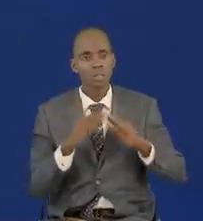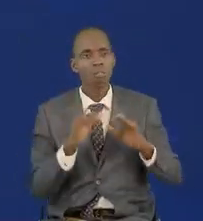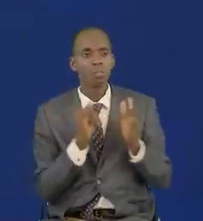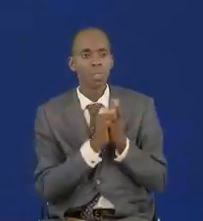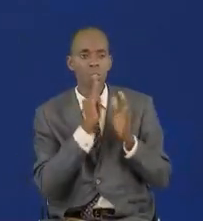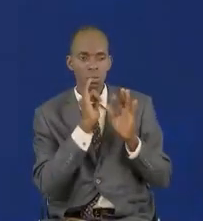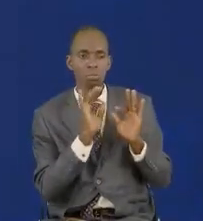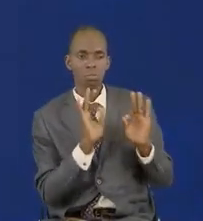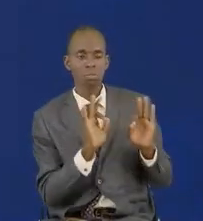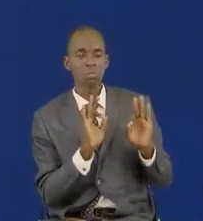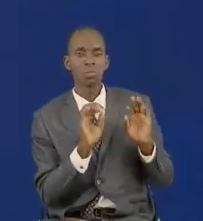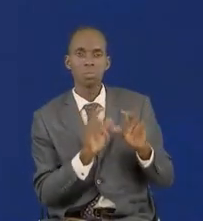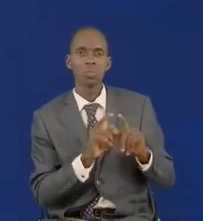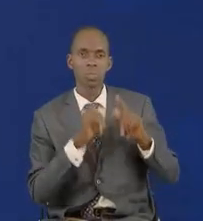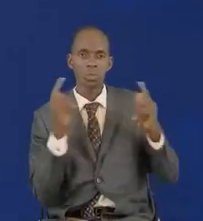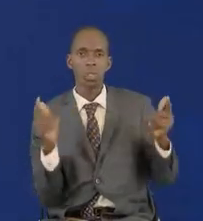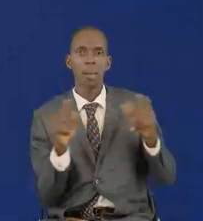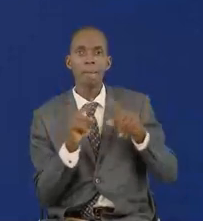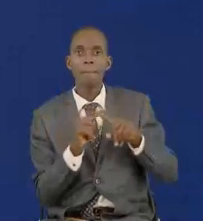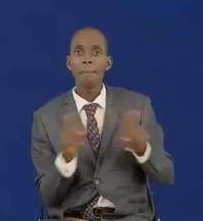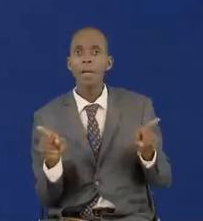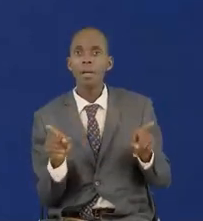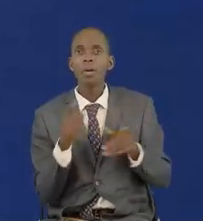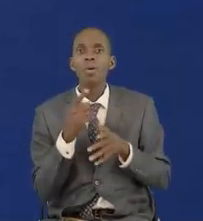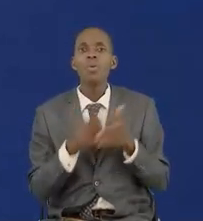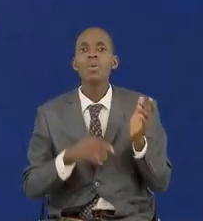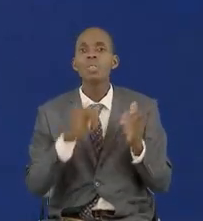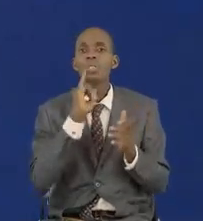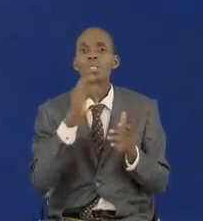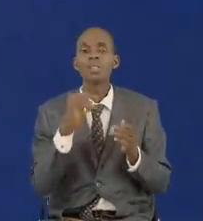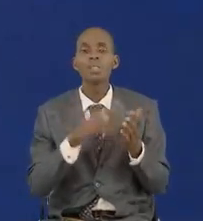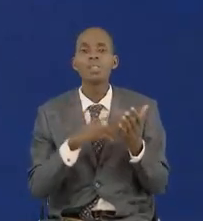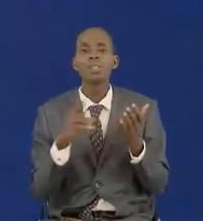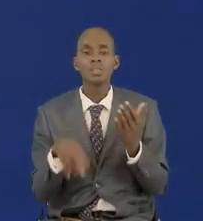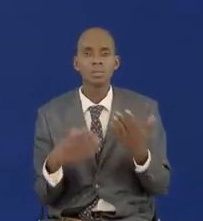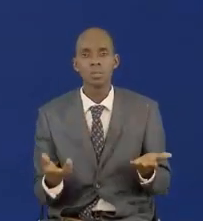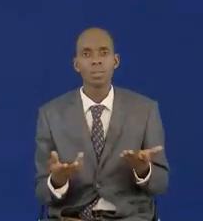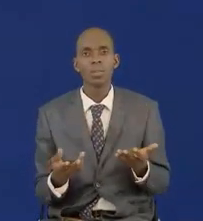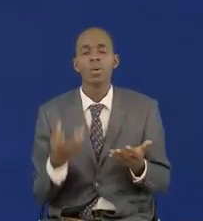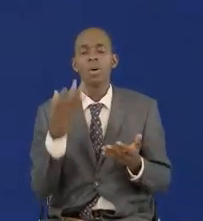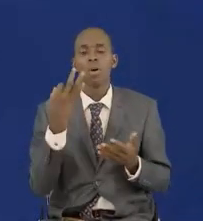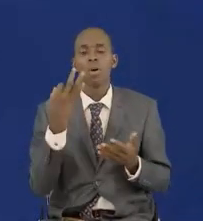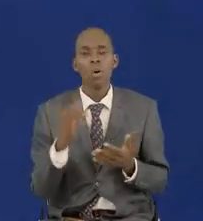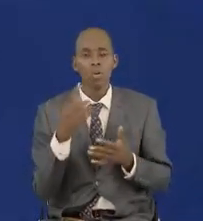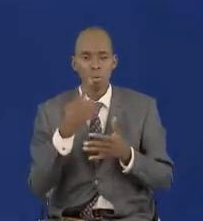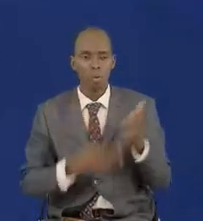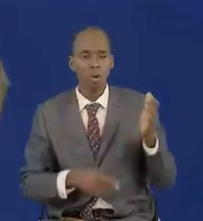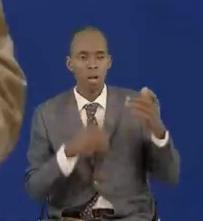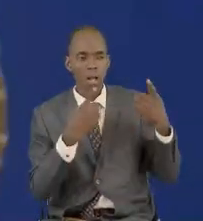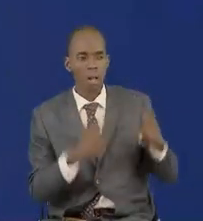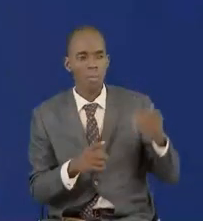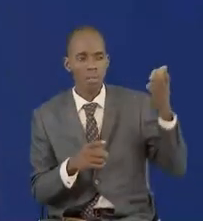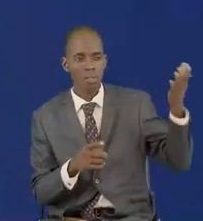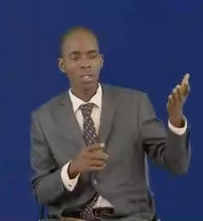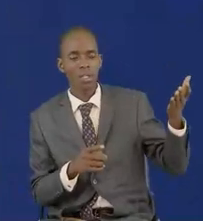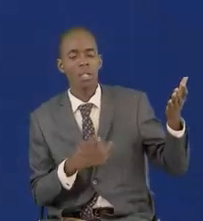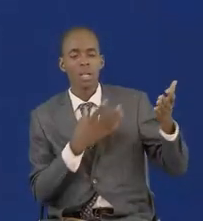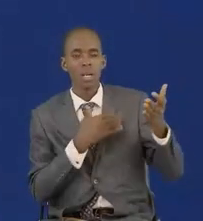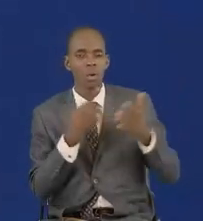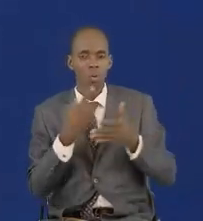Corinthe et à des lieux c'est grand mais qu'elle en est le résultat le résultat de ce qui est fait là-bas et